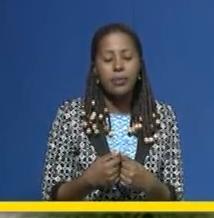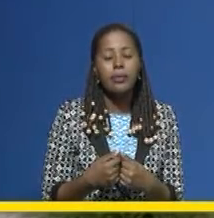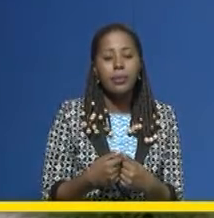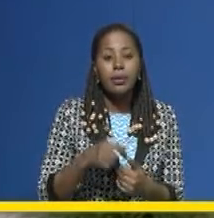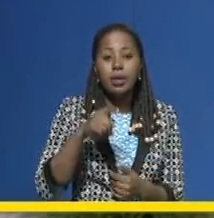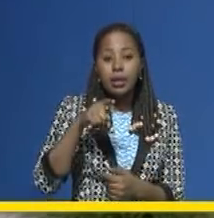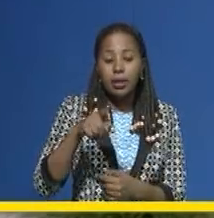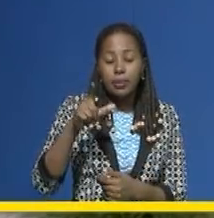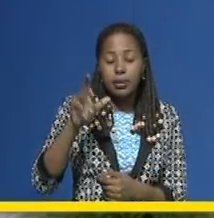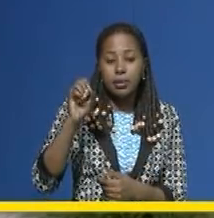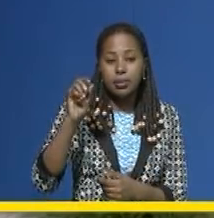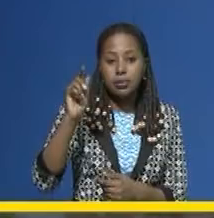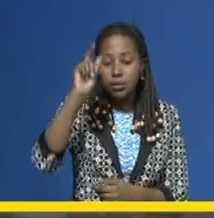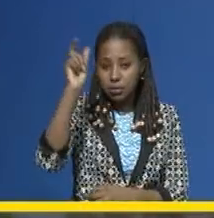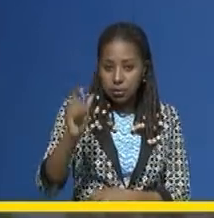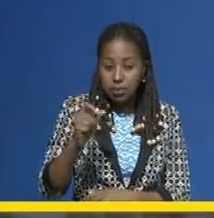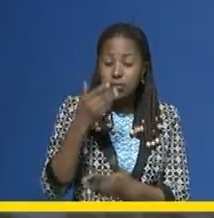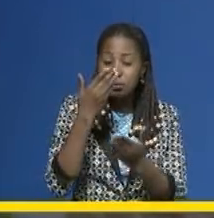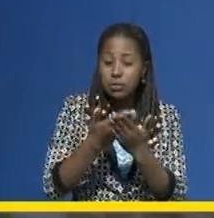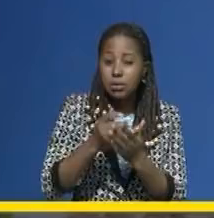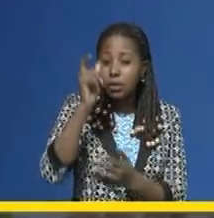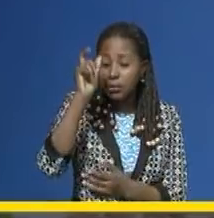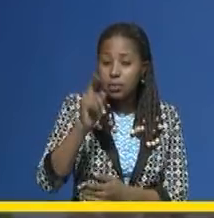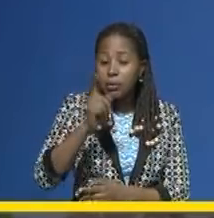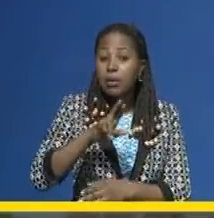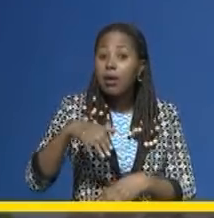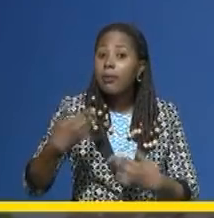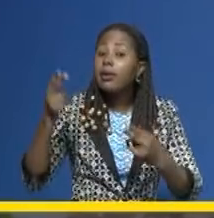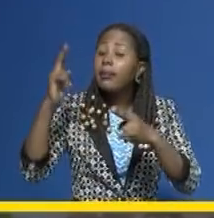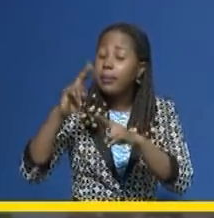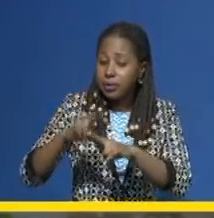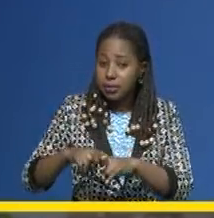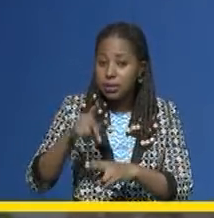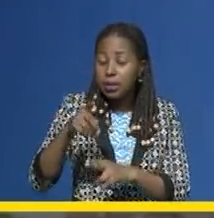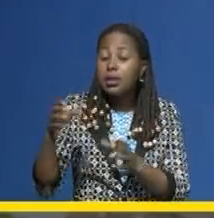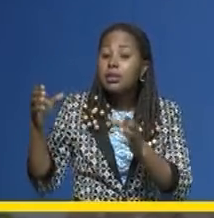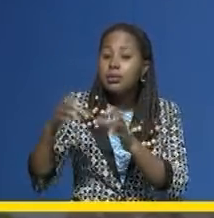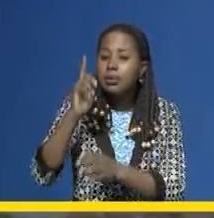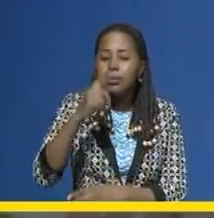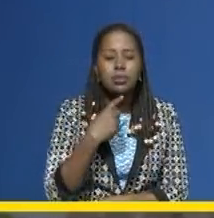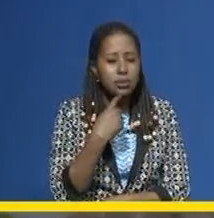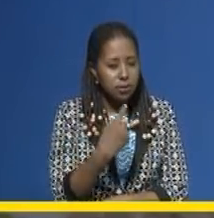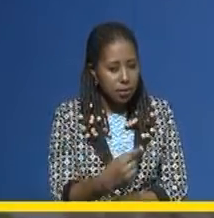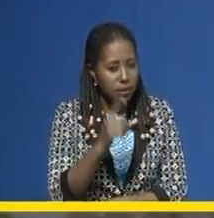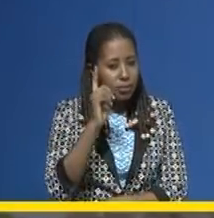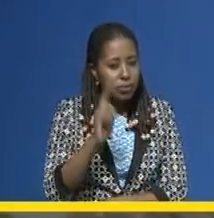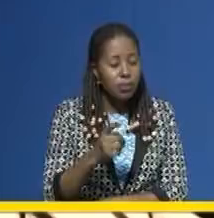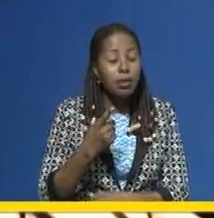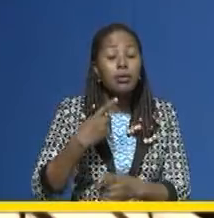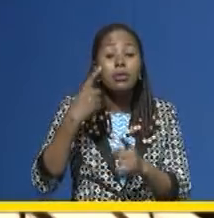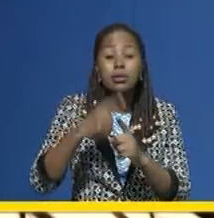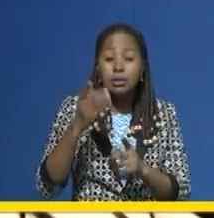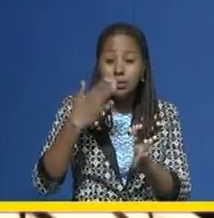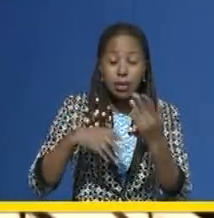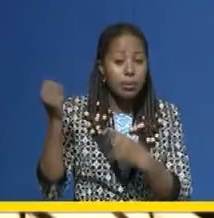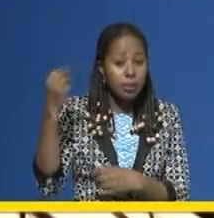Hapa ni Rome, Italy. Unaowashuhudia mtaani ni watu wasio na makazi. Hili ni kundi linalotajwa kuwa kwenye hatari zaidi